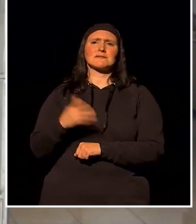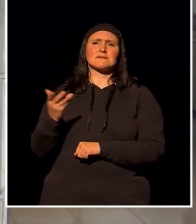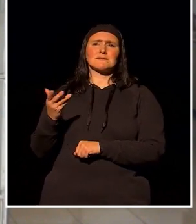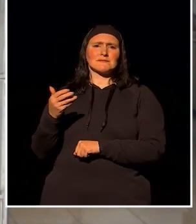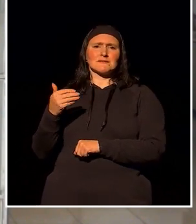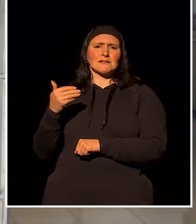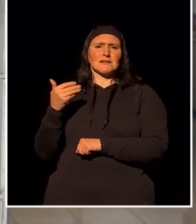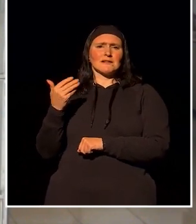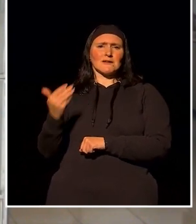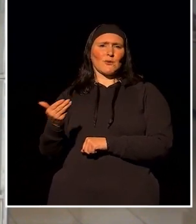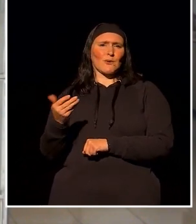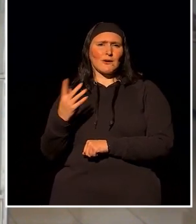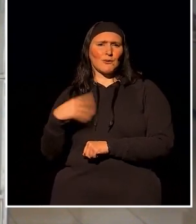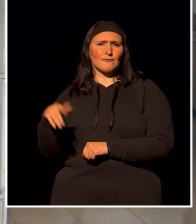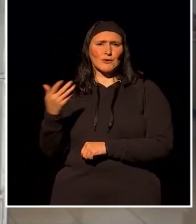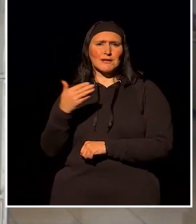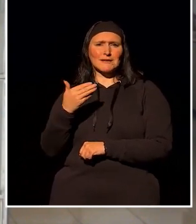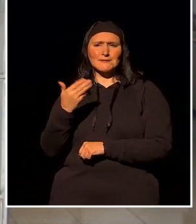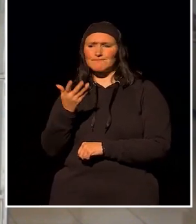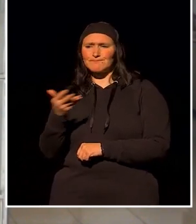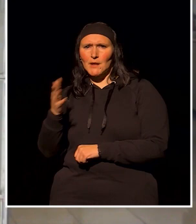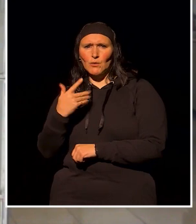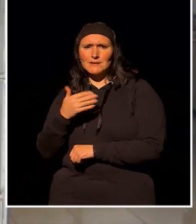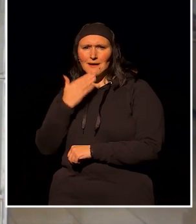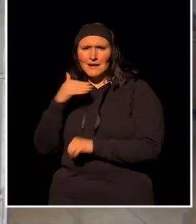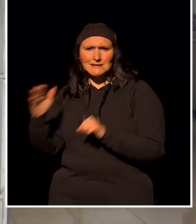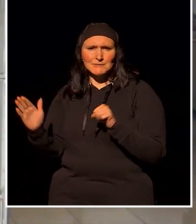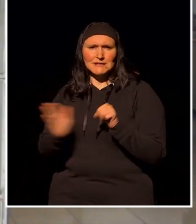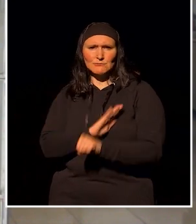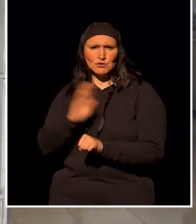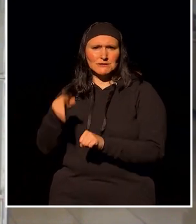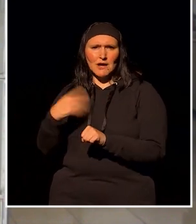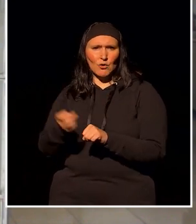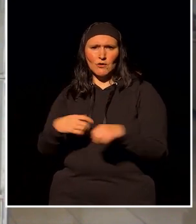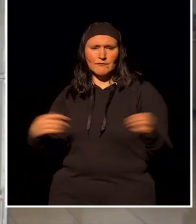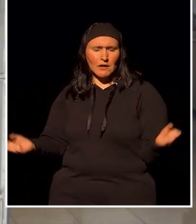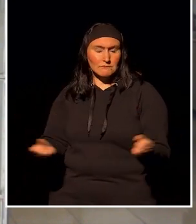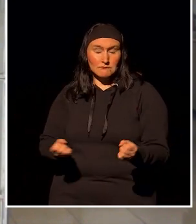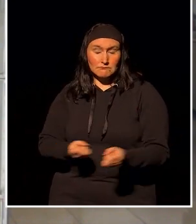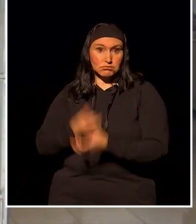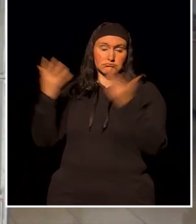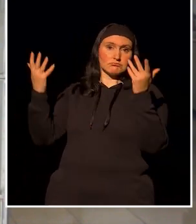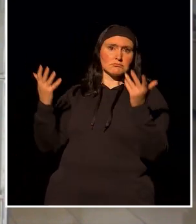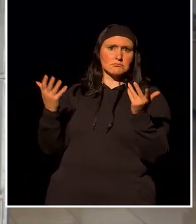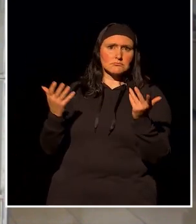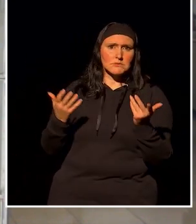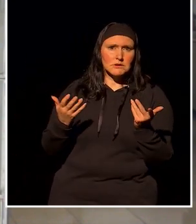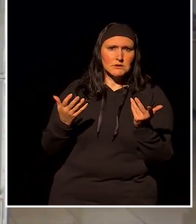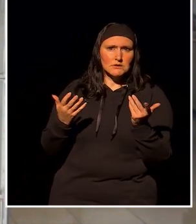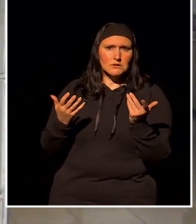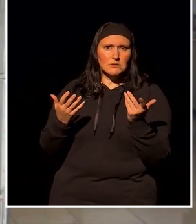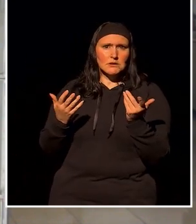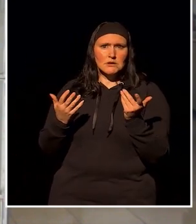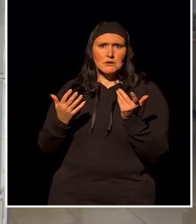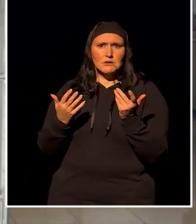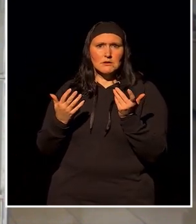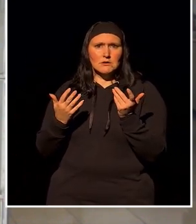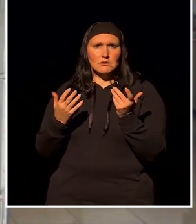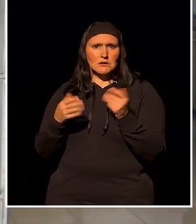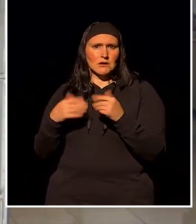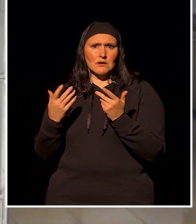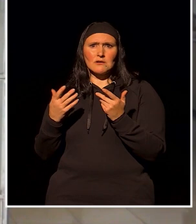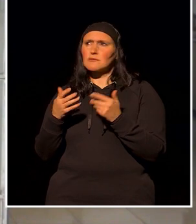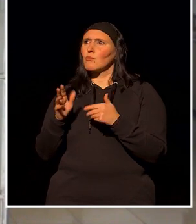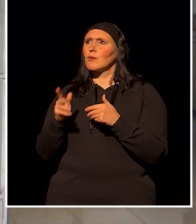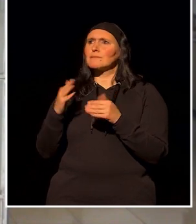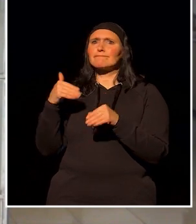Und es geht hier wirklich um einen Konflikt, um einen wirklich bösen Konflikt,